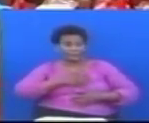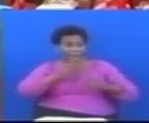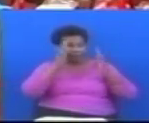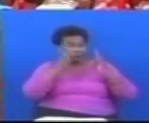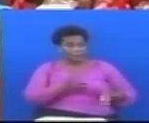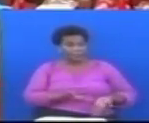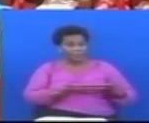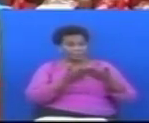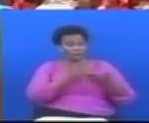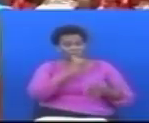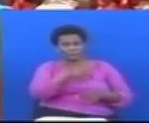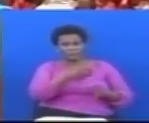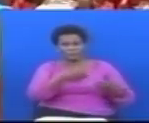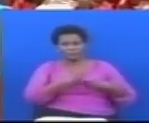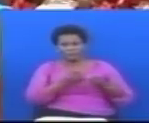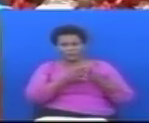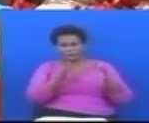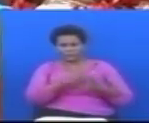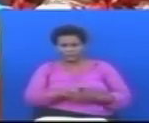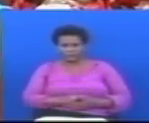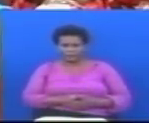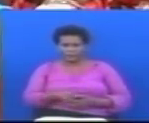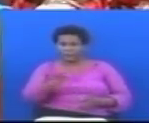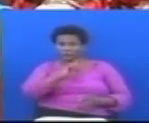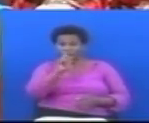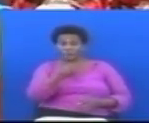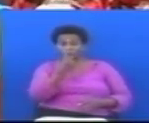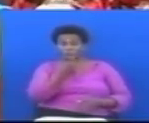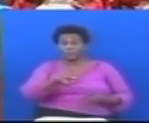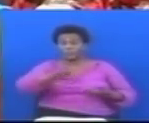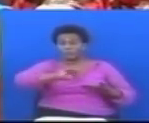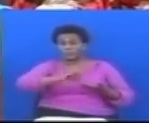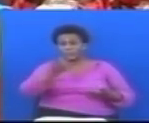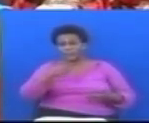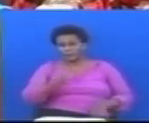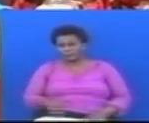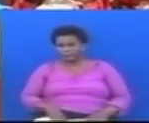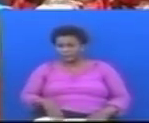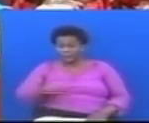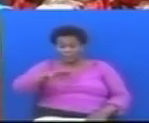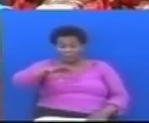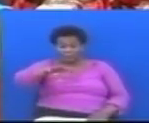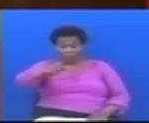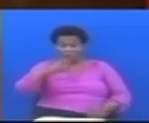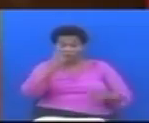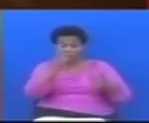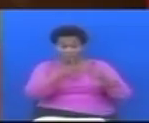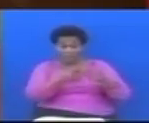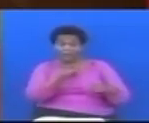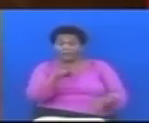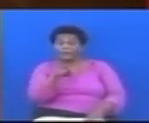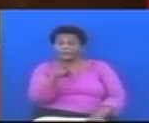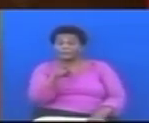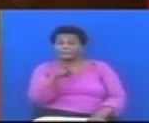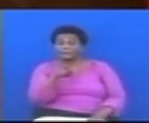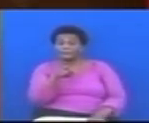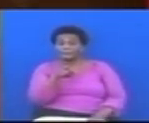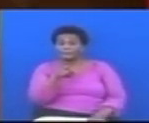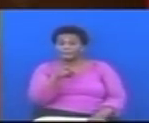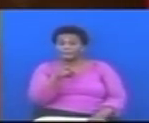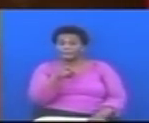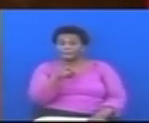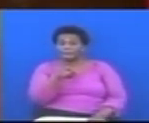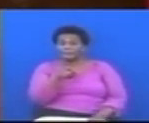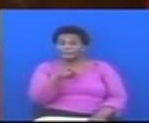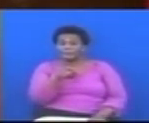kunipa nafasi niweze kuuliza swali moja la nyongeza. Mkoa wa Mara ni miongoni mwa mikoa ambayo serikali ya Chama